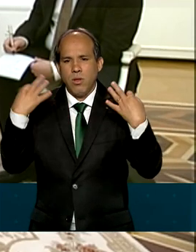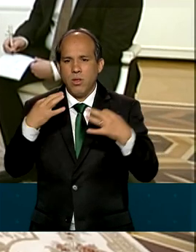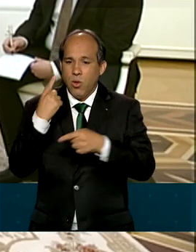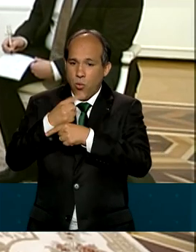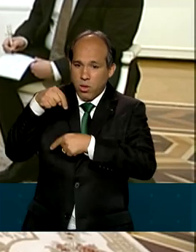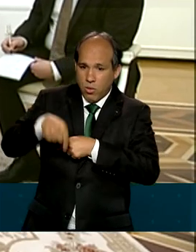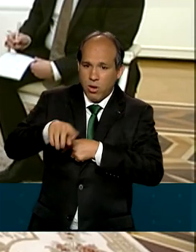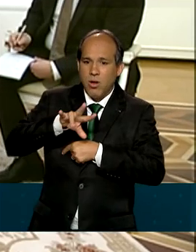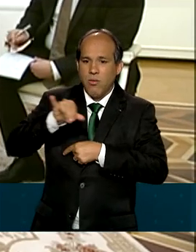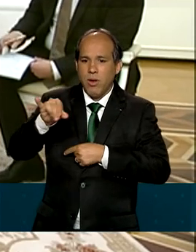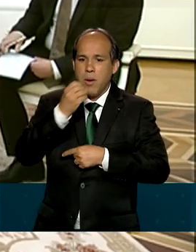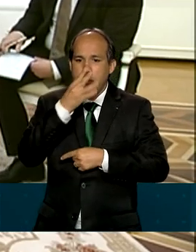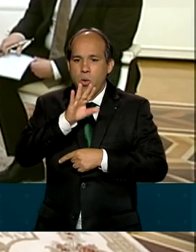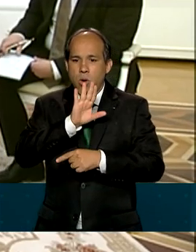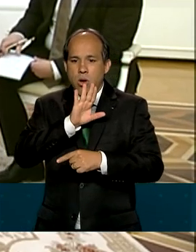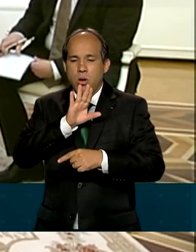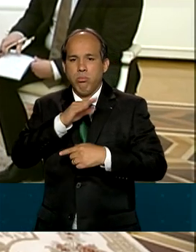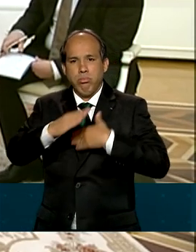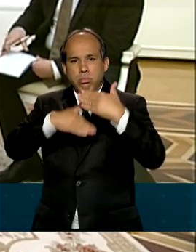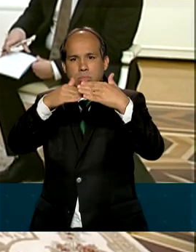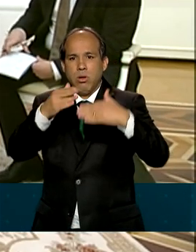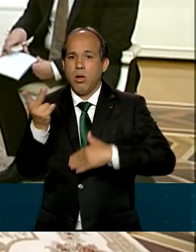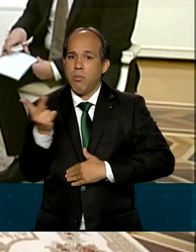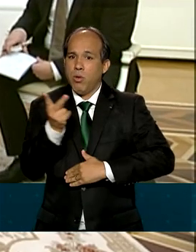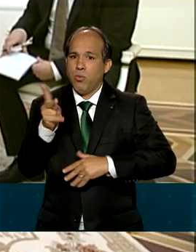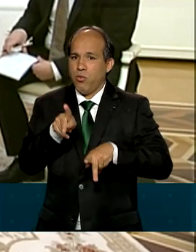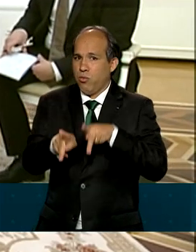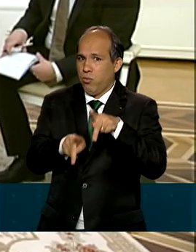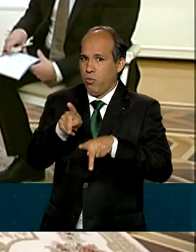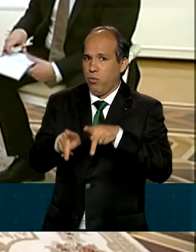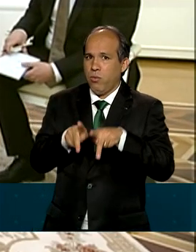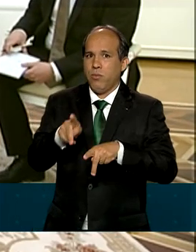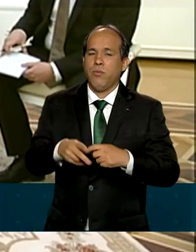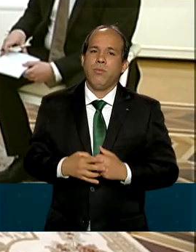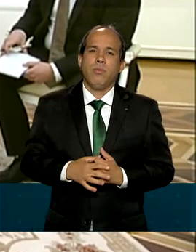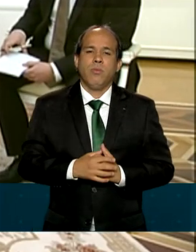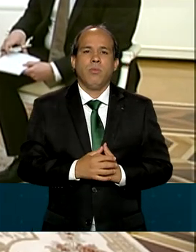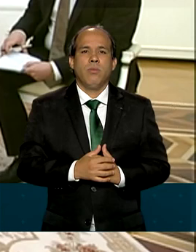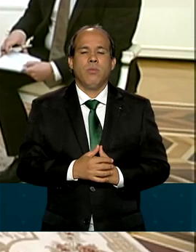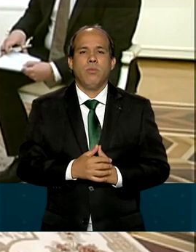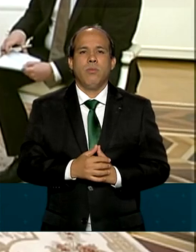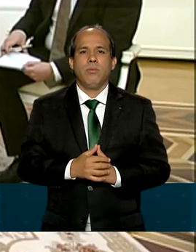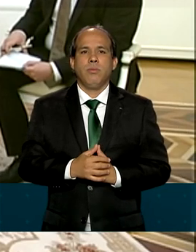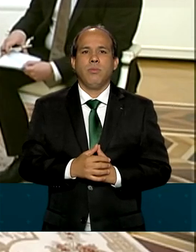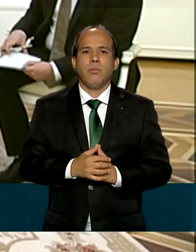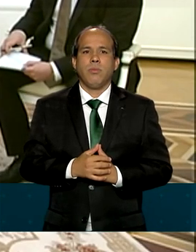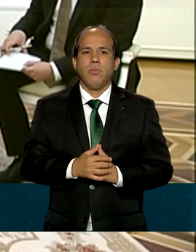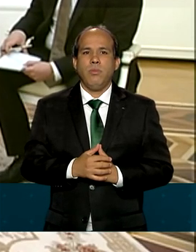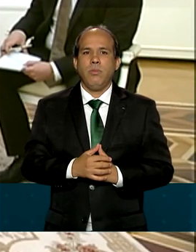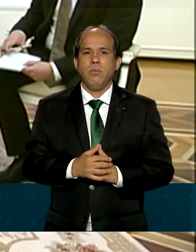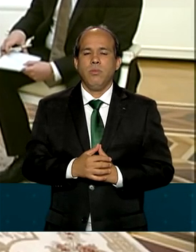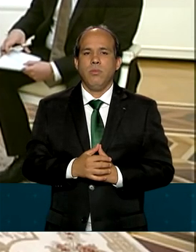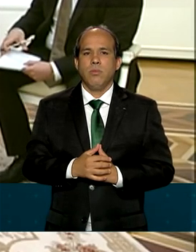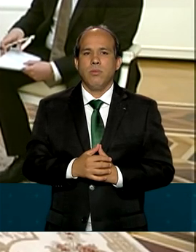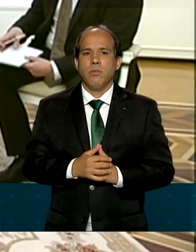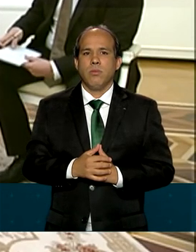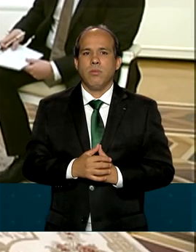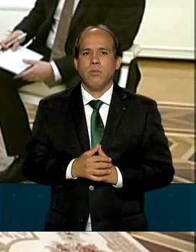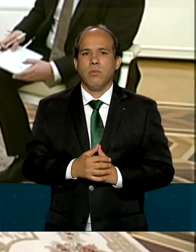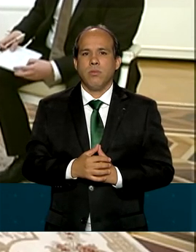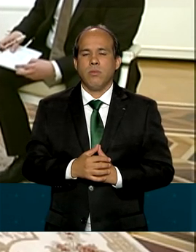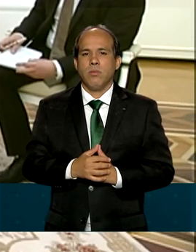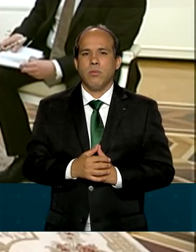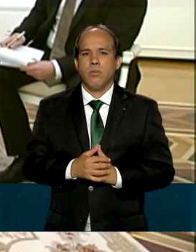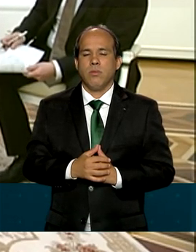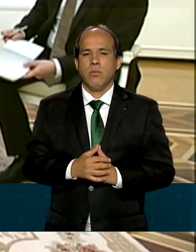povos. Мы готовы к сотрудничеству, и я хотел бы выразить уверенность, что этот визит, эта наша встреча будет